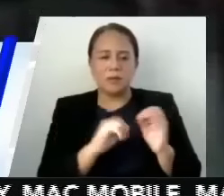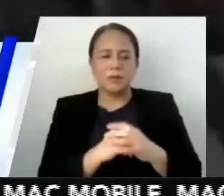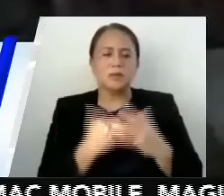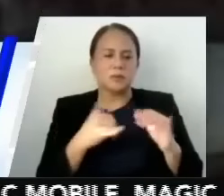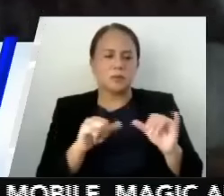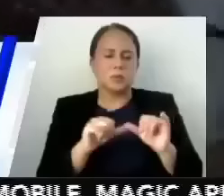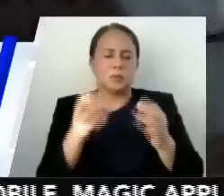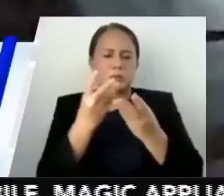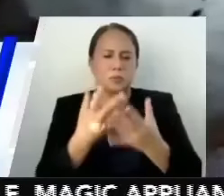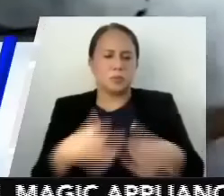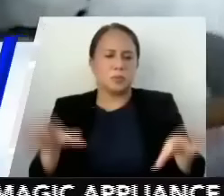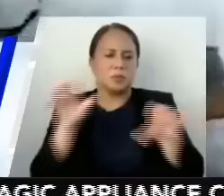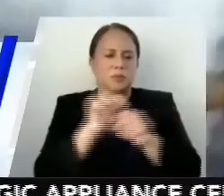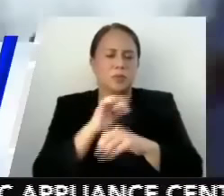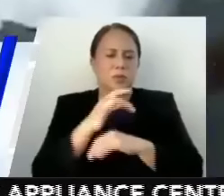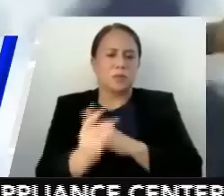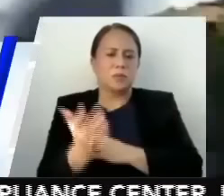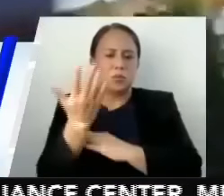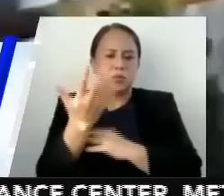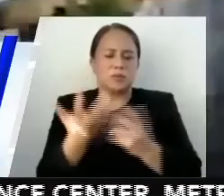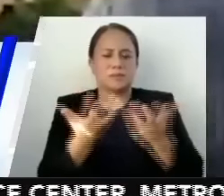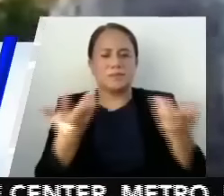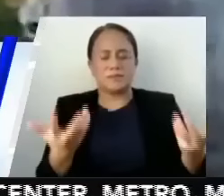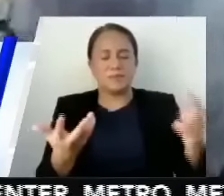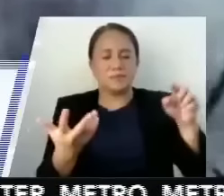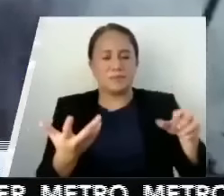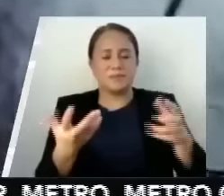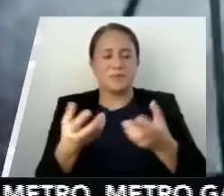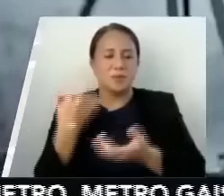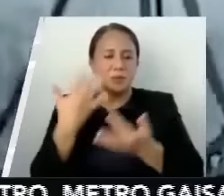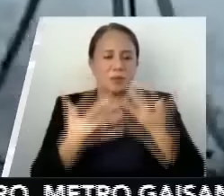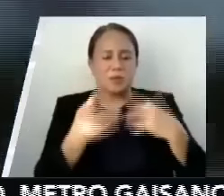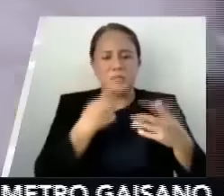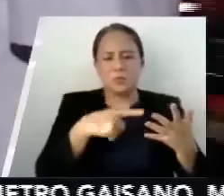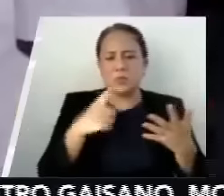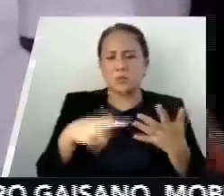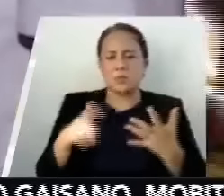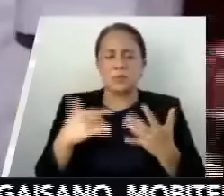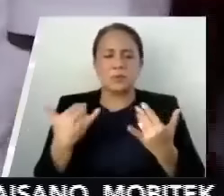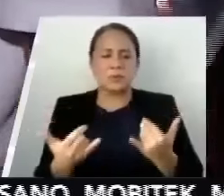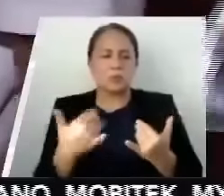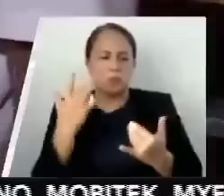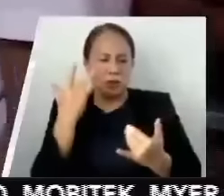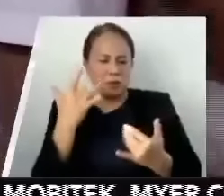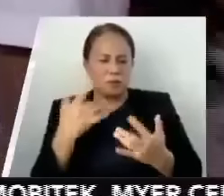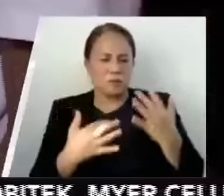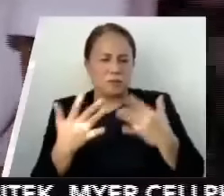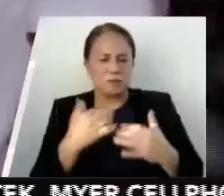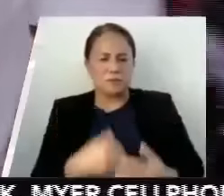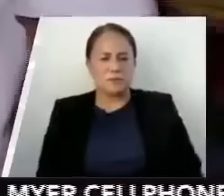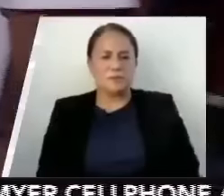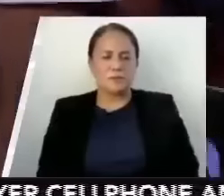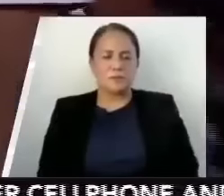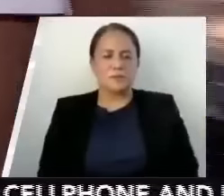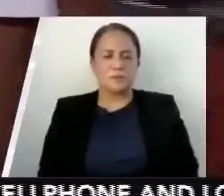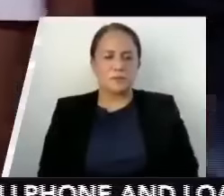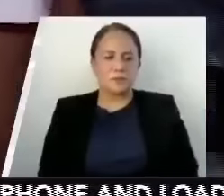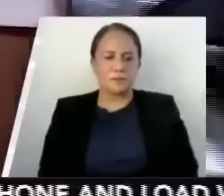kaninang madaling araw ang magkahiwalay na sunog na iniimbestigahan pa sa ngayon ng sanhi. Para sa GMA Integrated News,